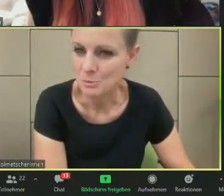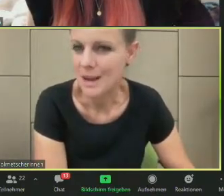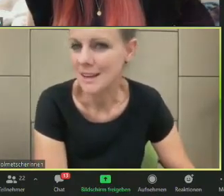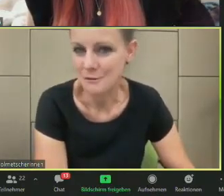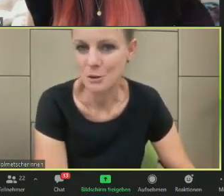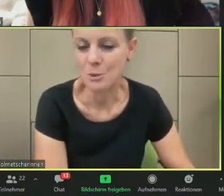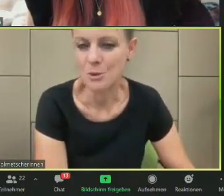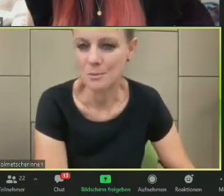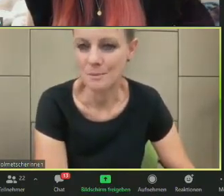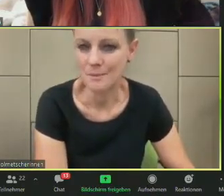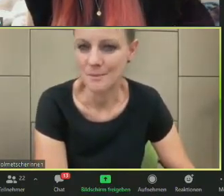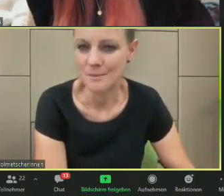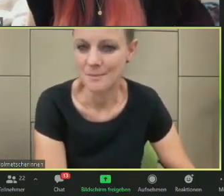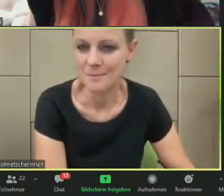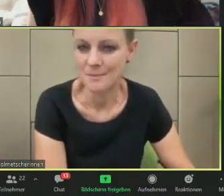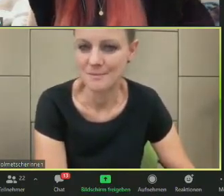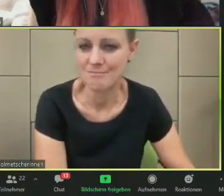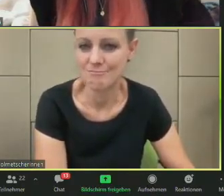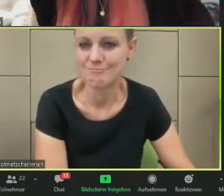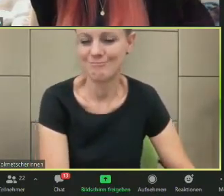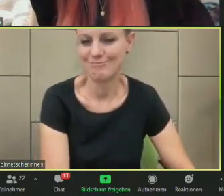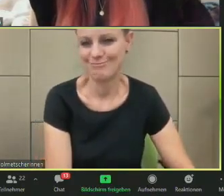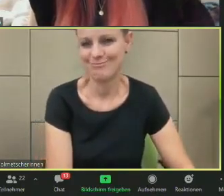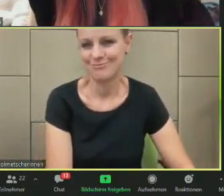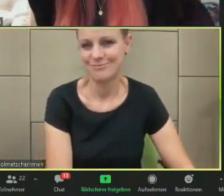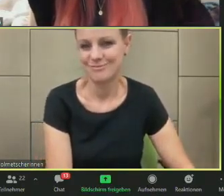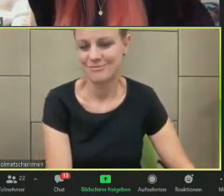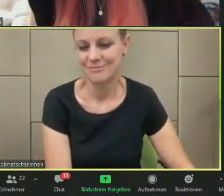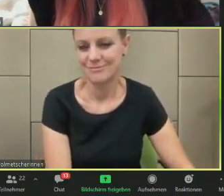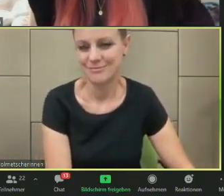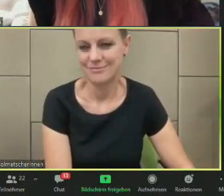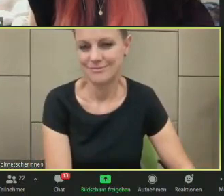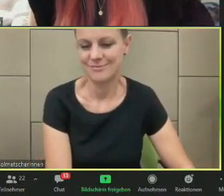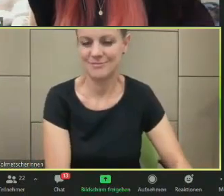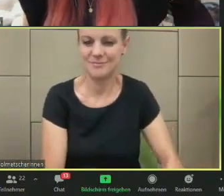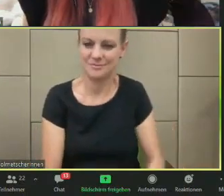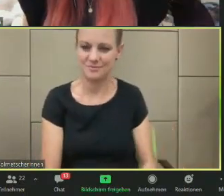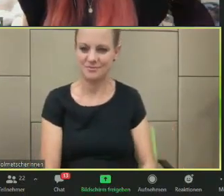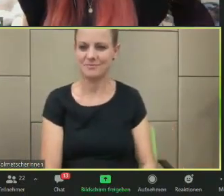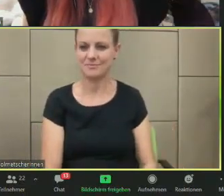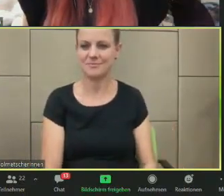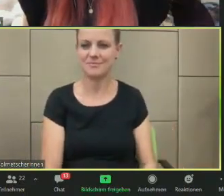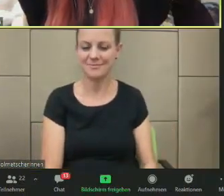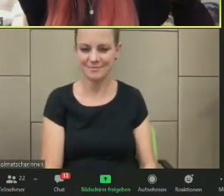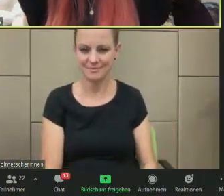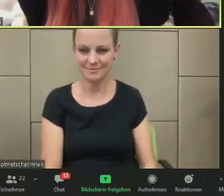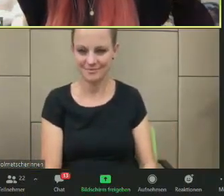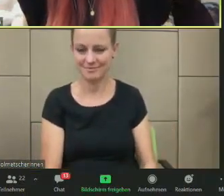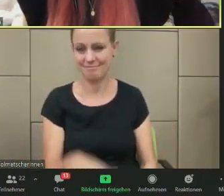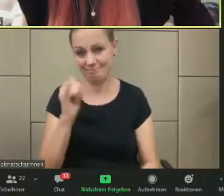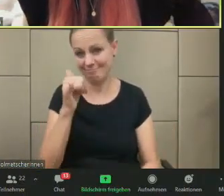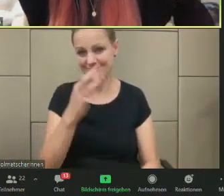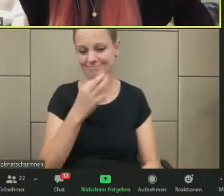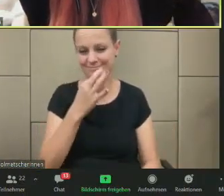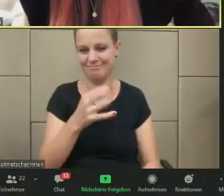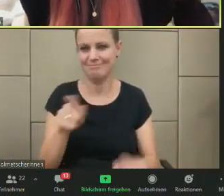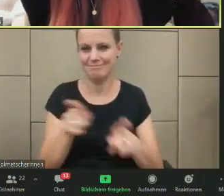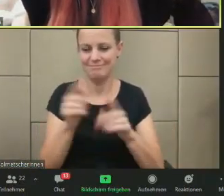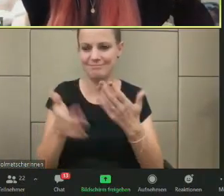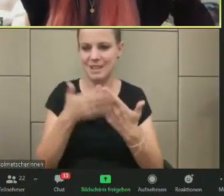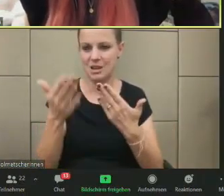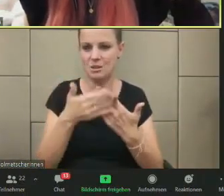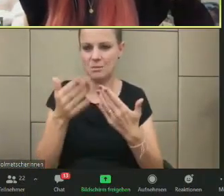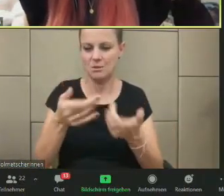in meiner Sprache einfach bekomme. Genau, und als weiteres Beispiel,